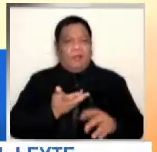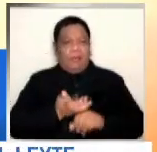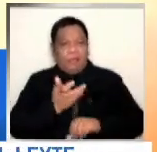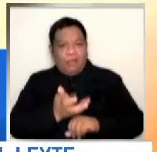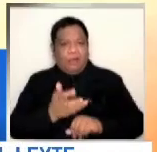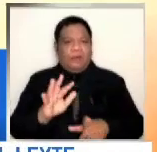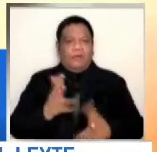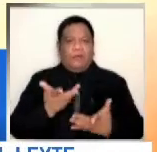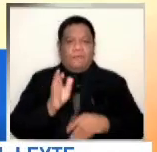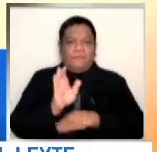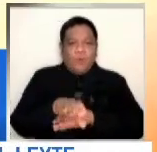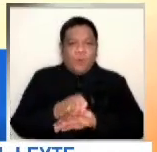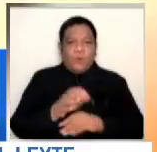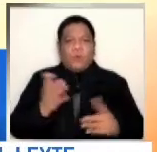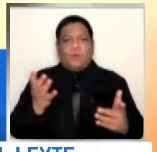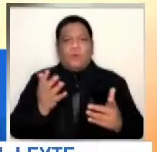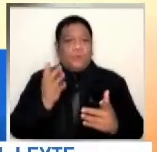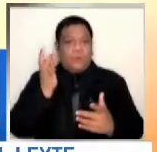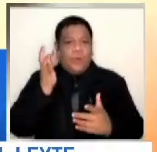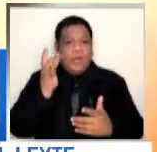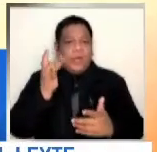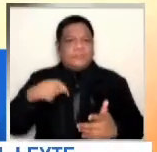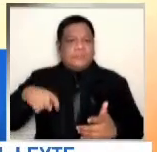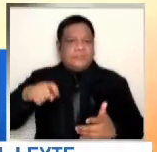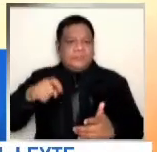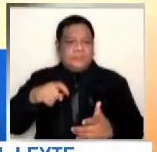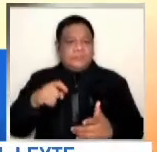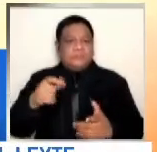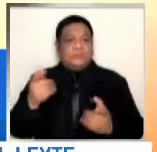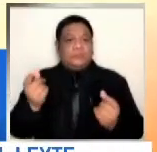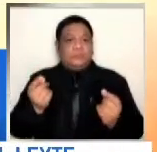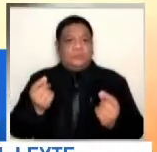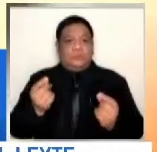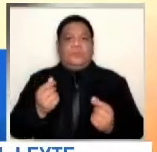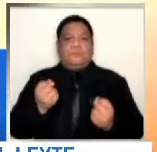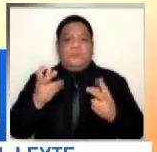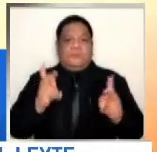ng tinding pangangailangan, maraming tao ang nare-recruit,